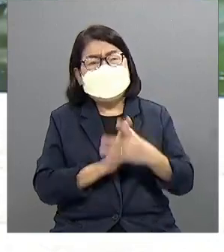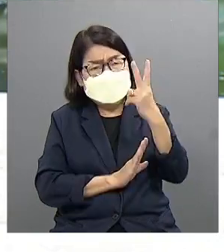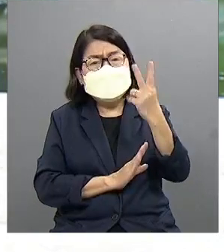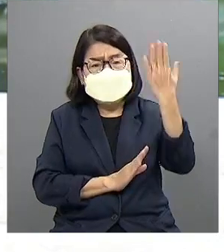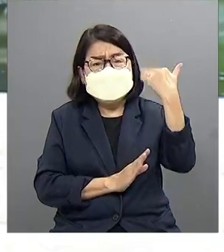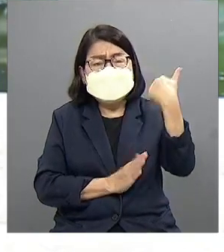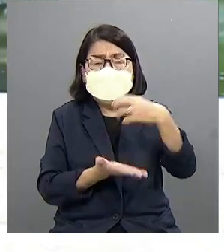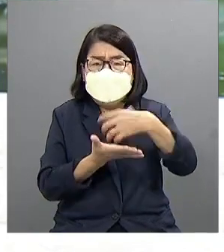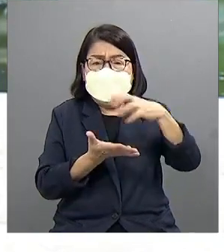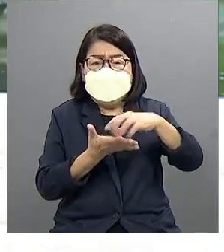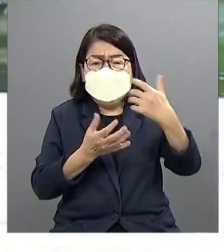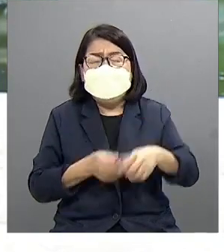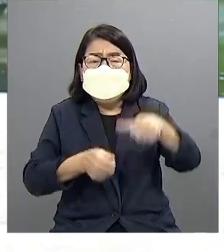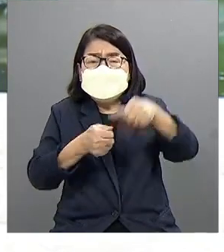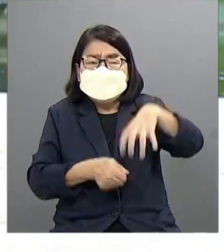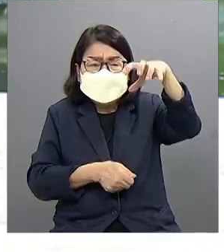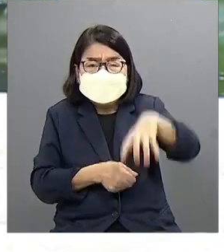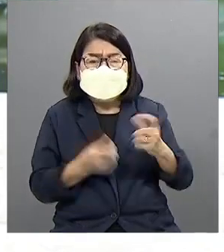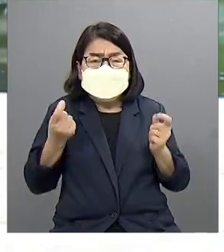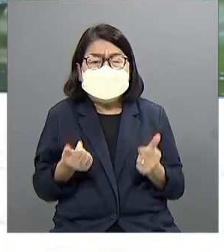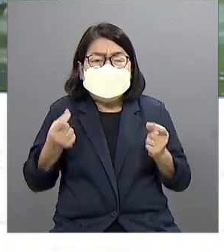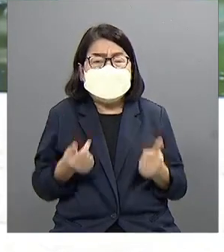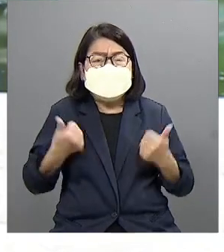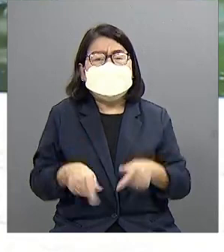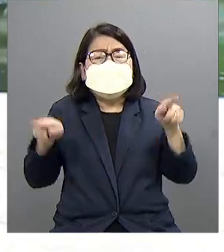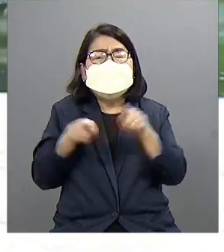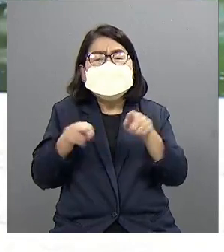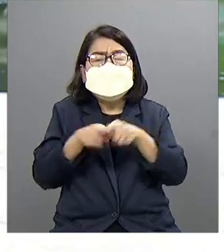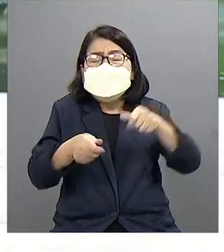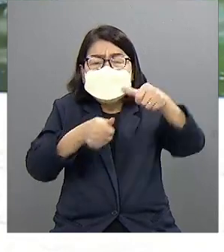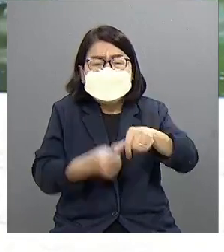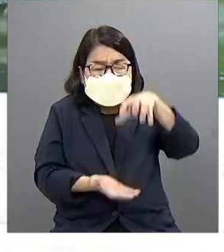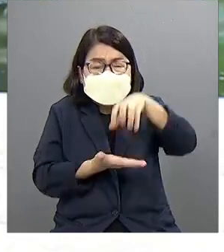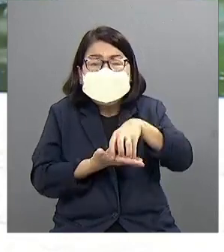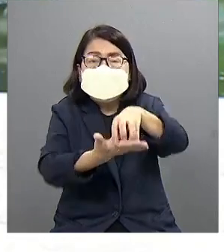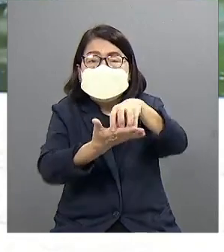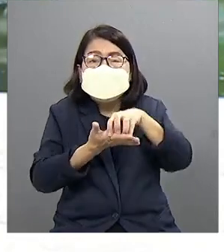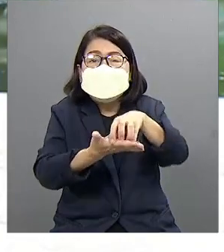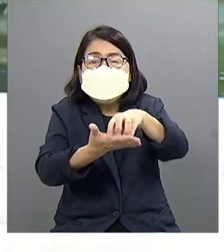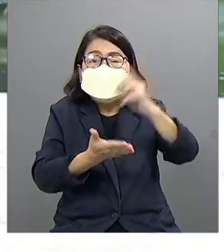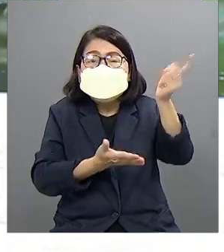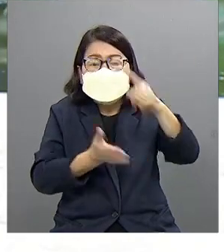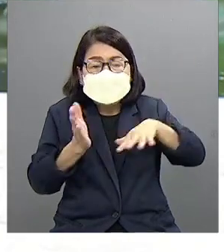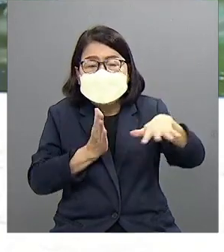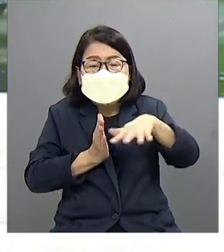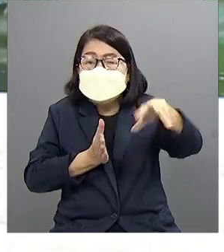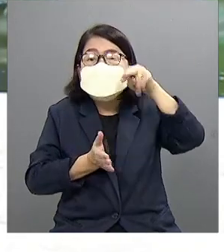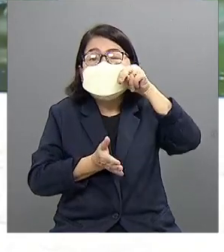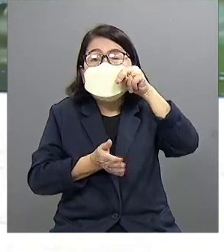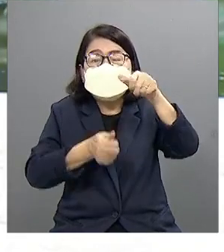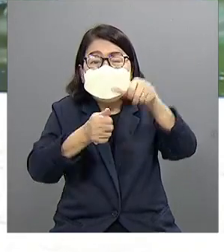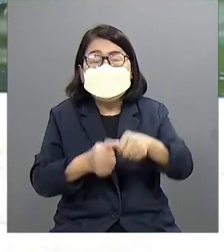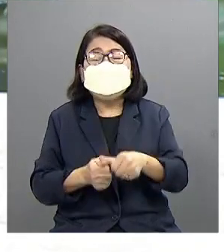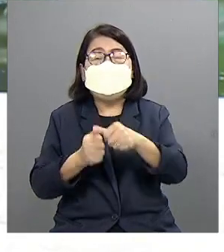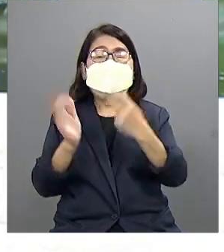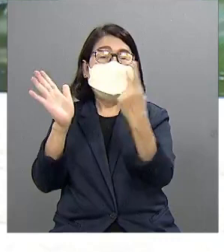สถานบันเทิงที่อยู่ริมแม่น้ำแควนะคะซึ่งเป็นสถานที่ท่องเที่ยวชื่อดังเลยที่กาญจนบุรีปรากฏว่ามันส่งเสียงดัง